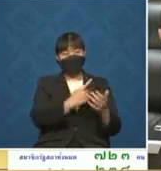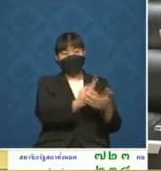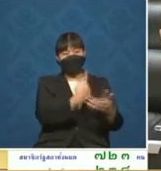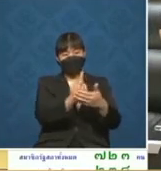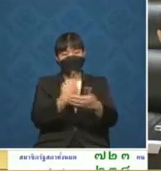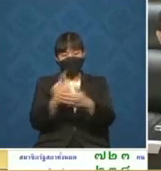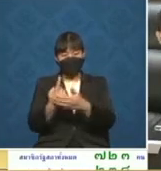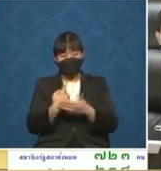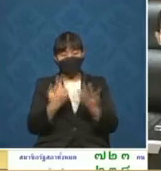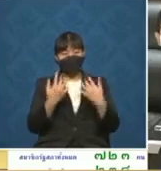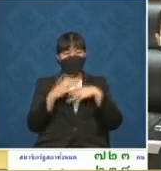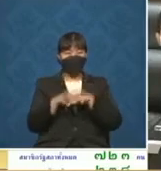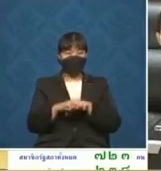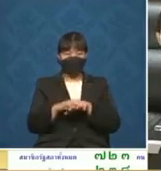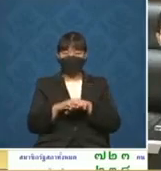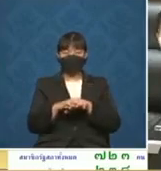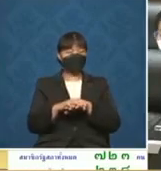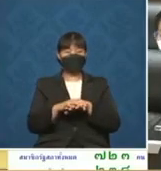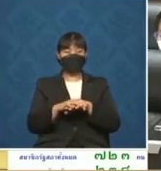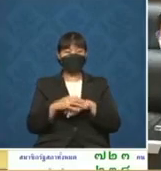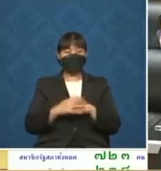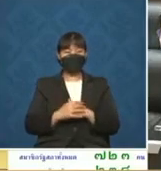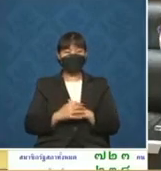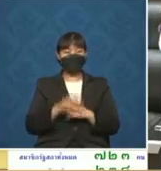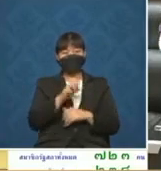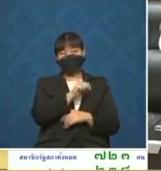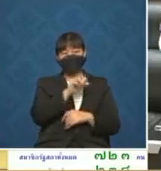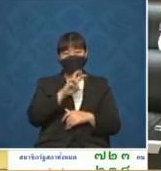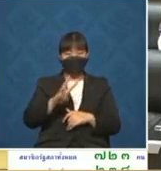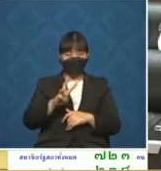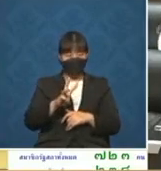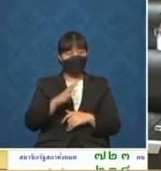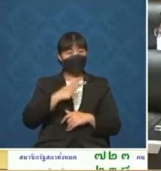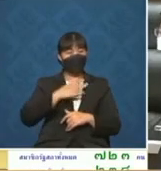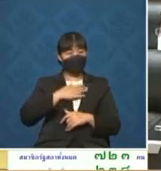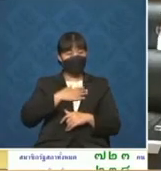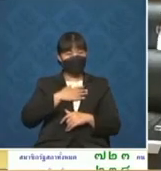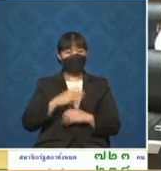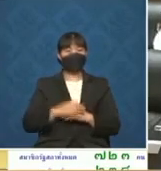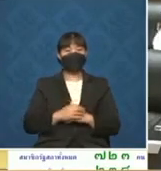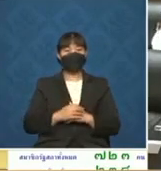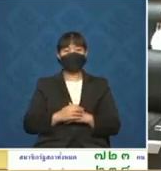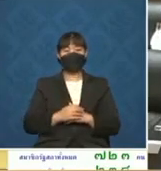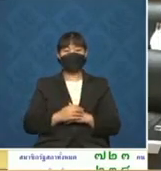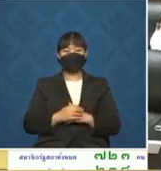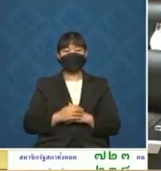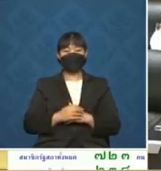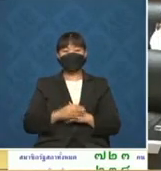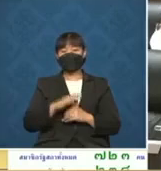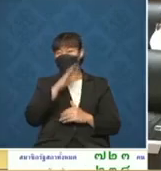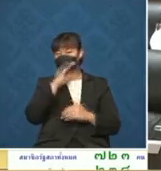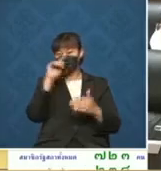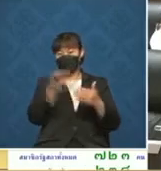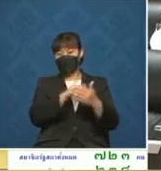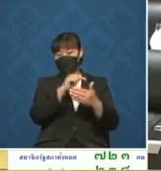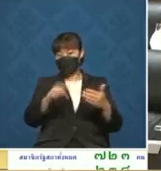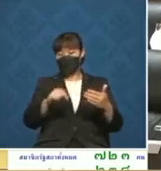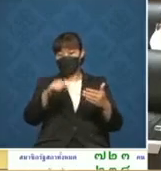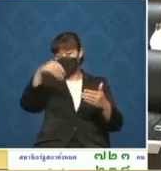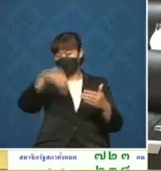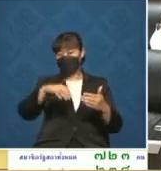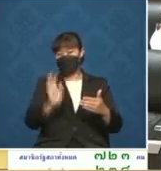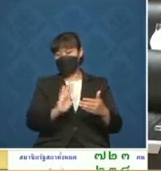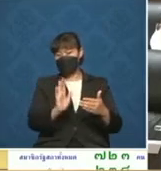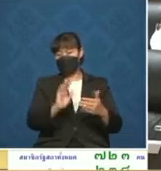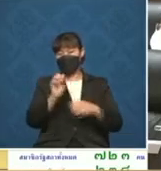ณพูดแบบนี้ก้าวล่วงไหมฮะเป็นการพูดเกินเลยไปไหมฮะแล้วก็ดูเจ